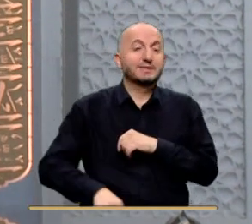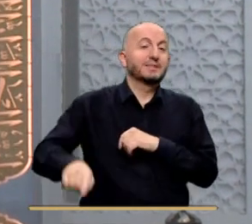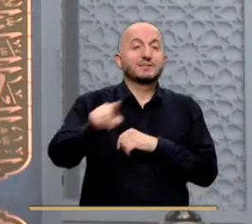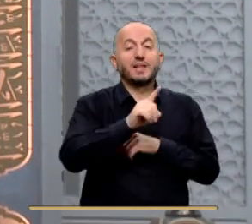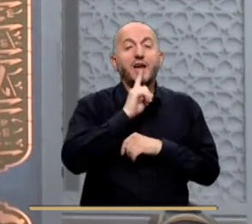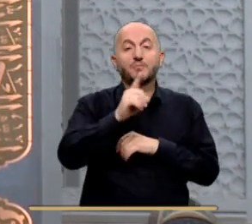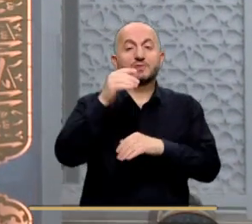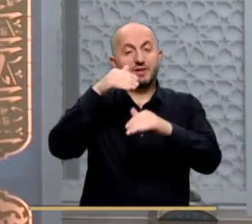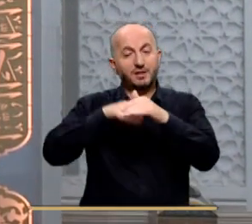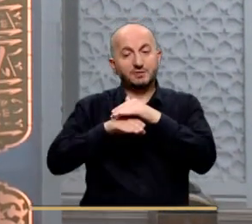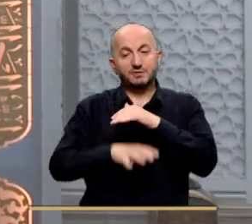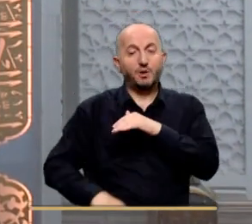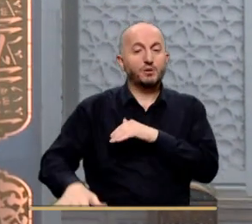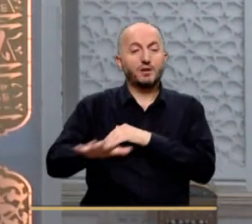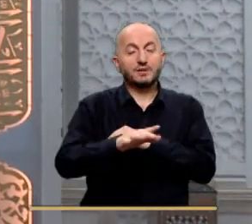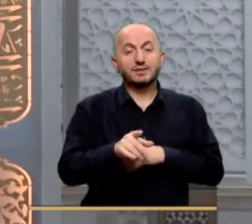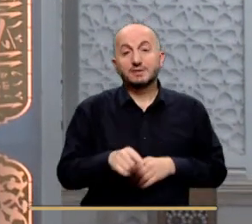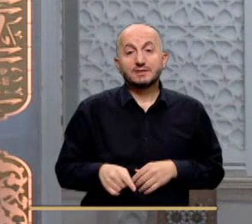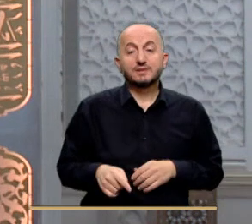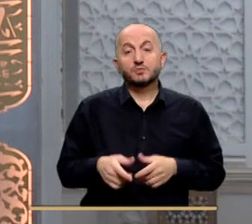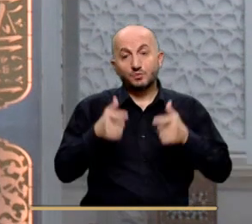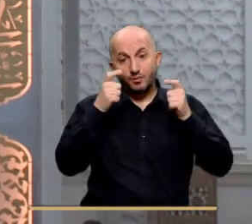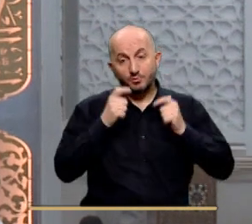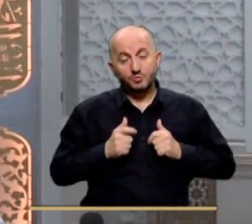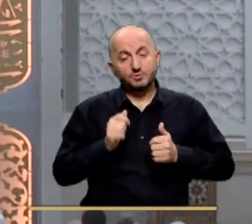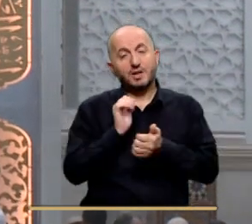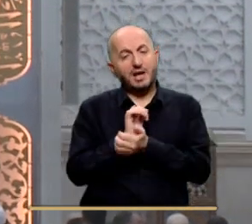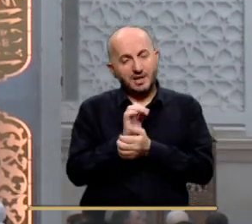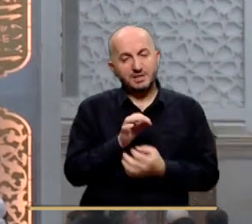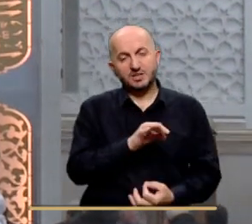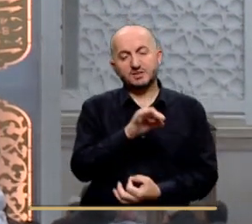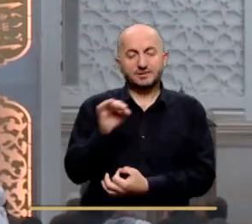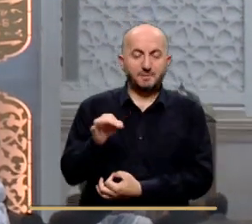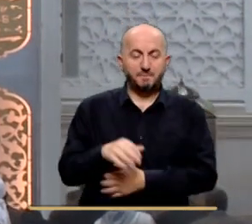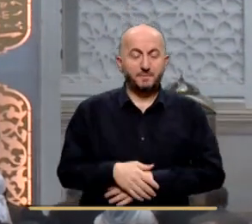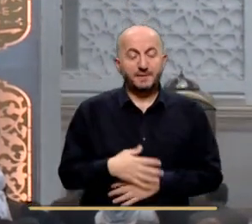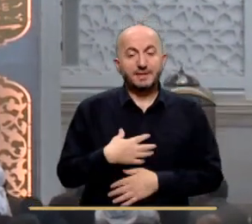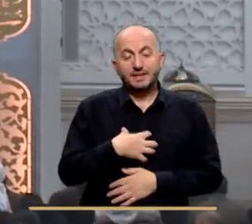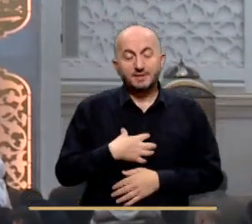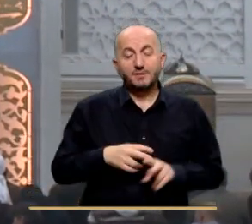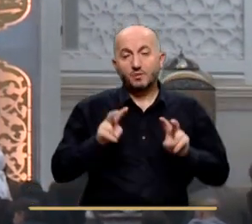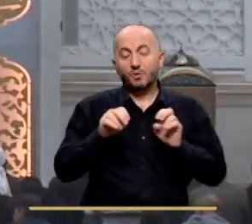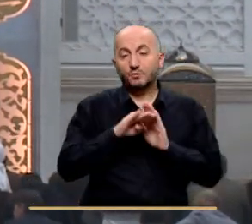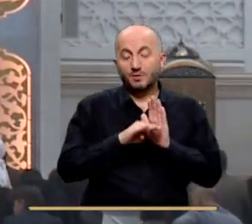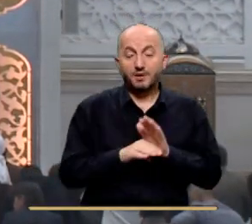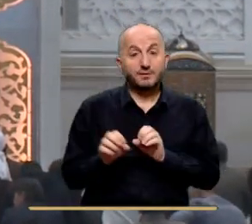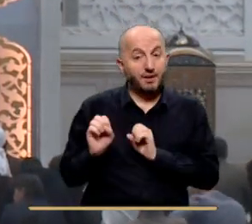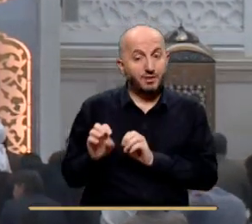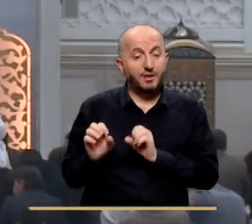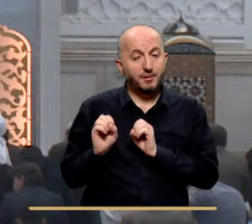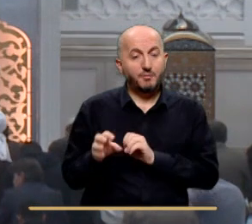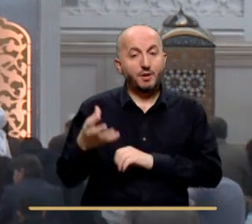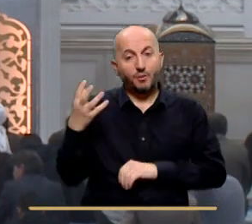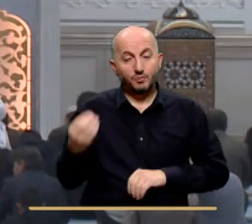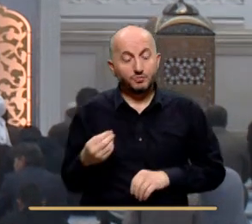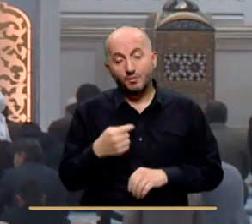emriniz altında olanlara, sizin mesuliyetini taşıdığınız kimselere dini konularda rehber olun.